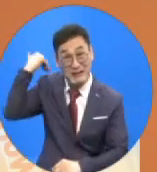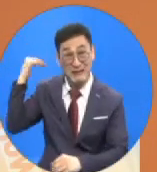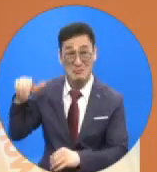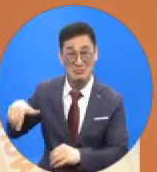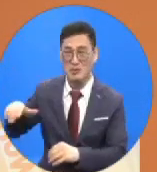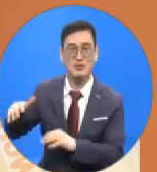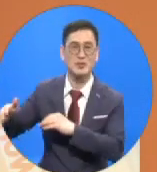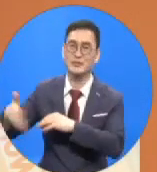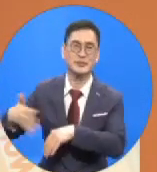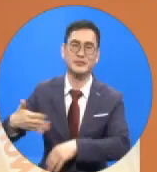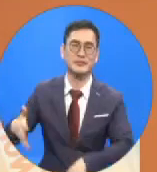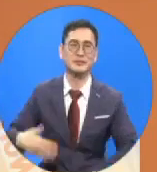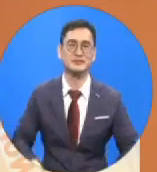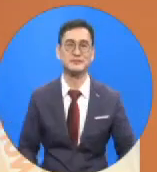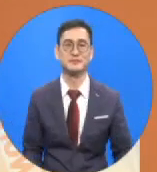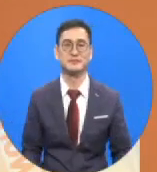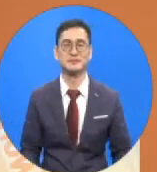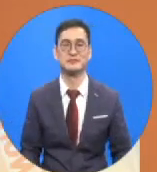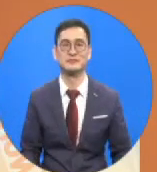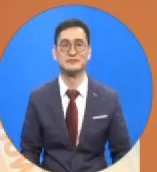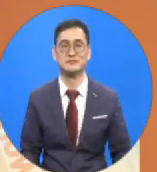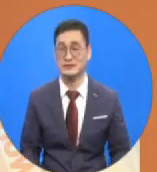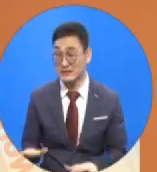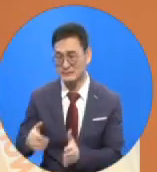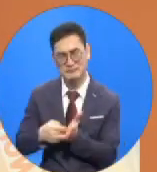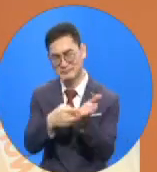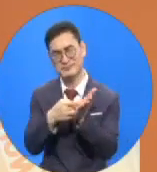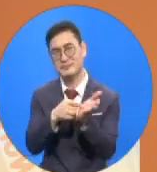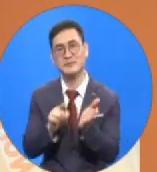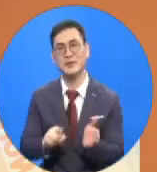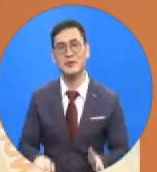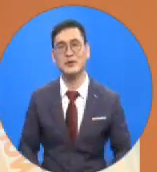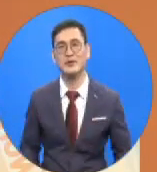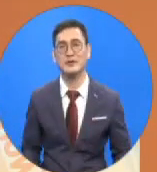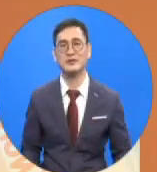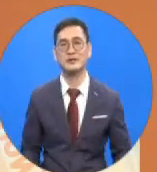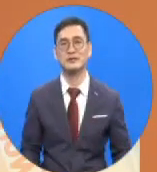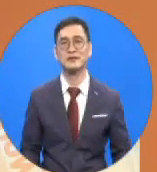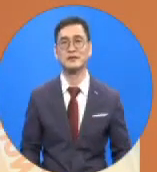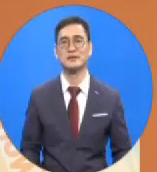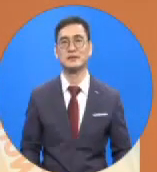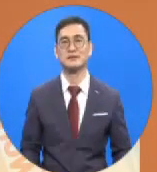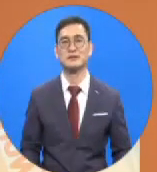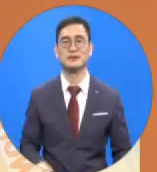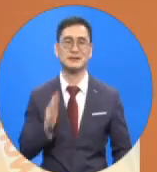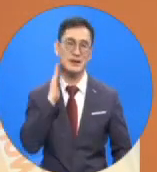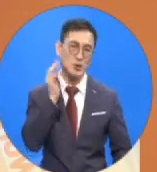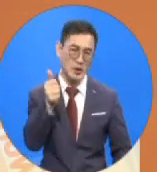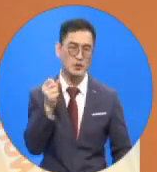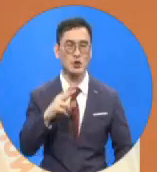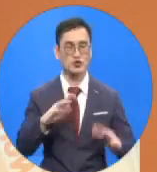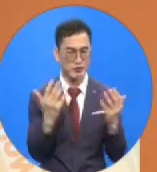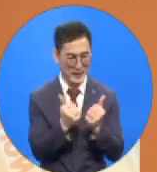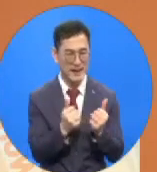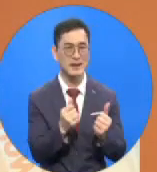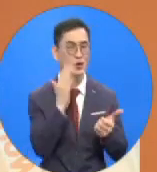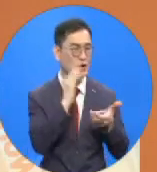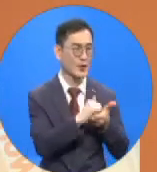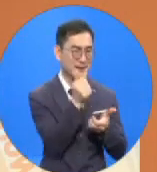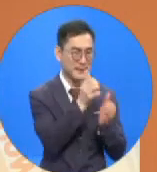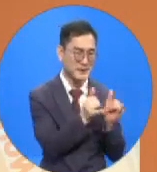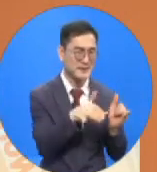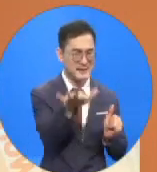뭐 국회 상임위에서 했던 얘기 아니면 차원의 대변인이 얘기했던 아니면 대통령께서 직접 언론과 인터뷰